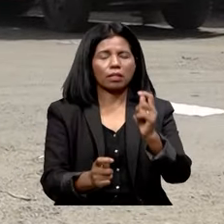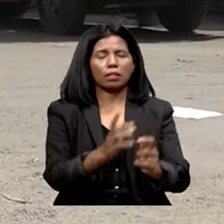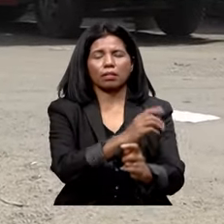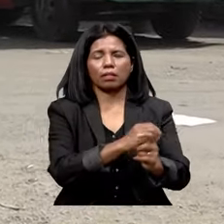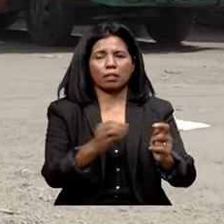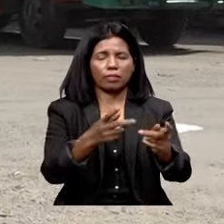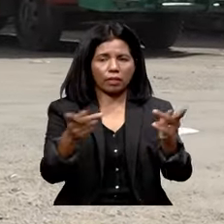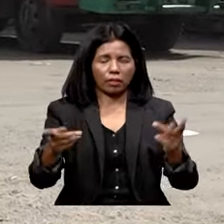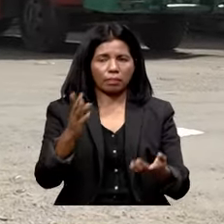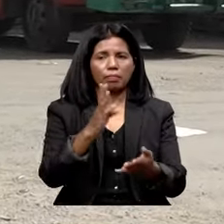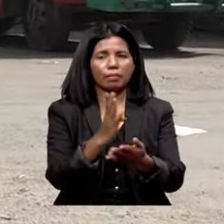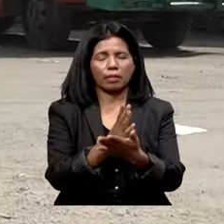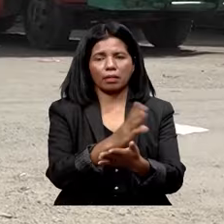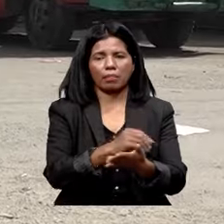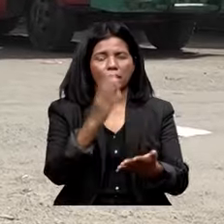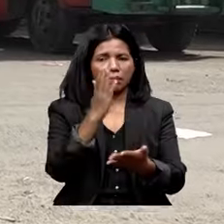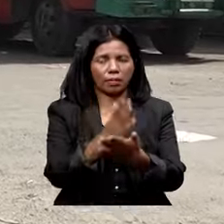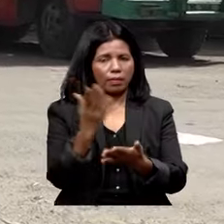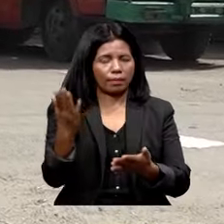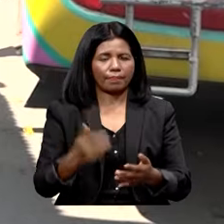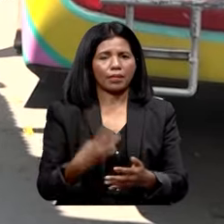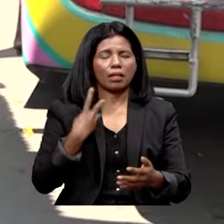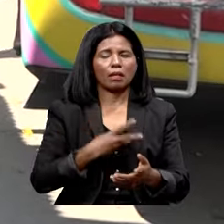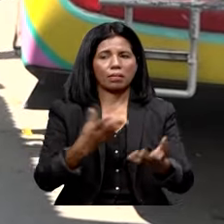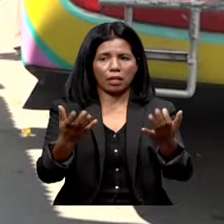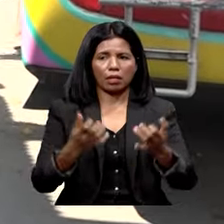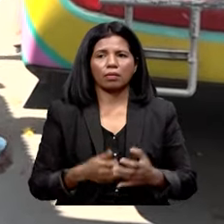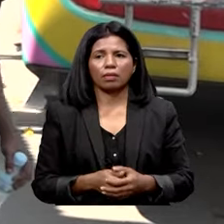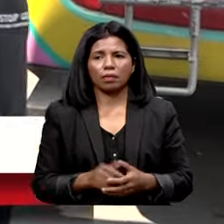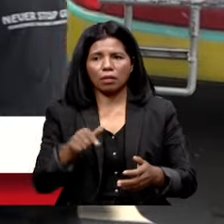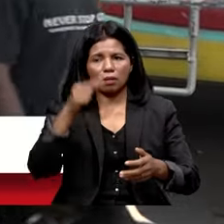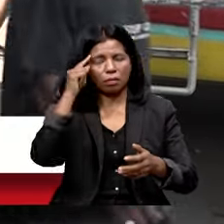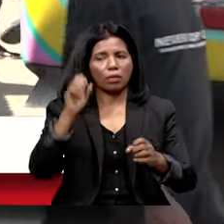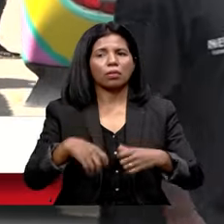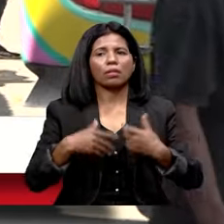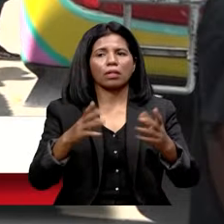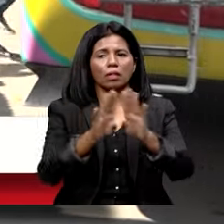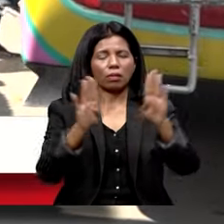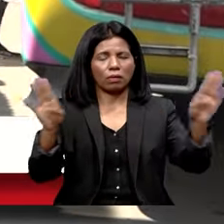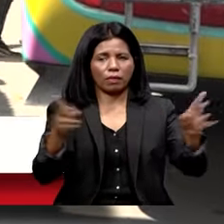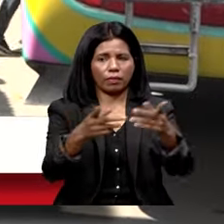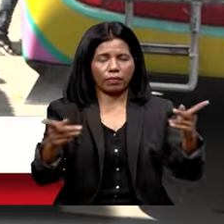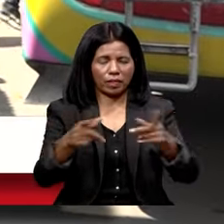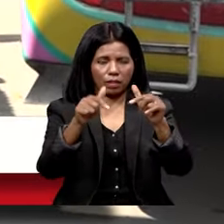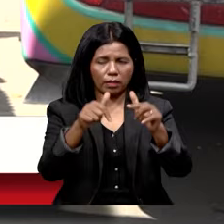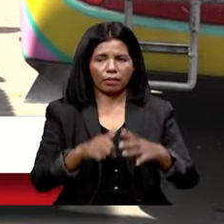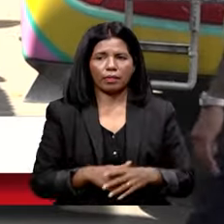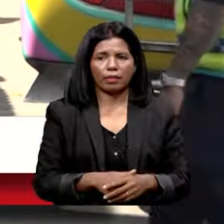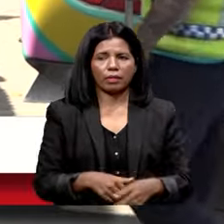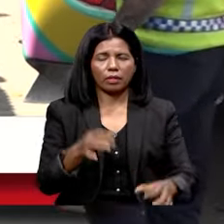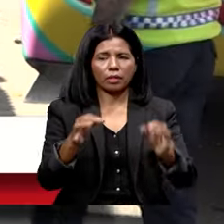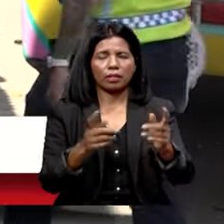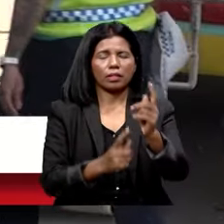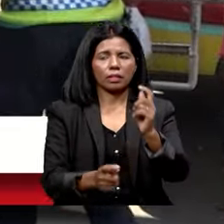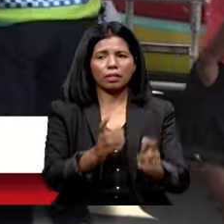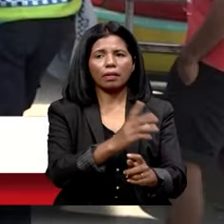nune biso toto bele para iha terminal amne akara kene tenze benene sera kare guvernu alun sa par lokelu ante fatin benene idane sekon terminal ne